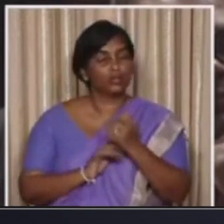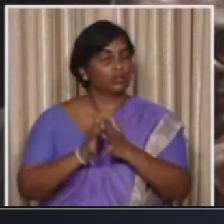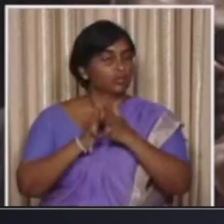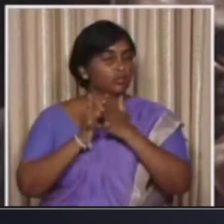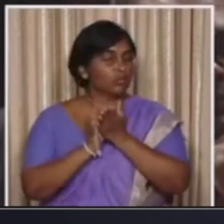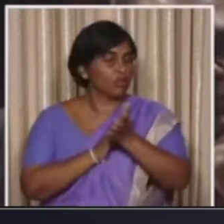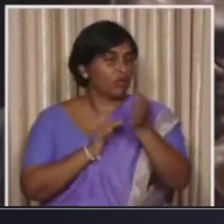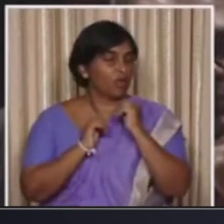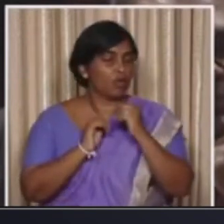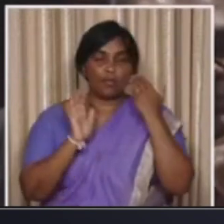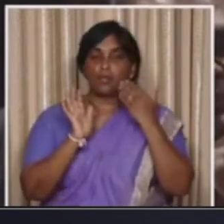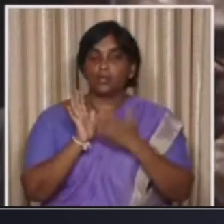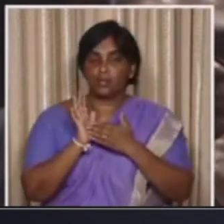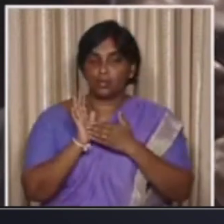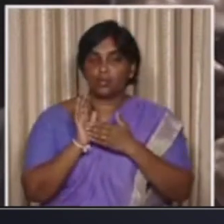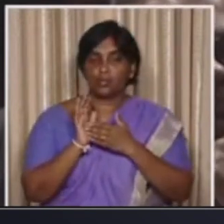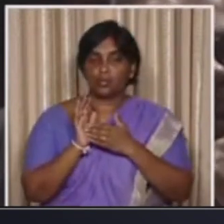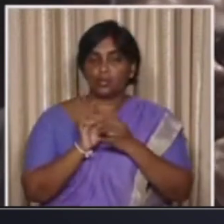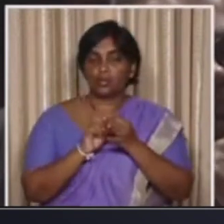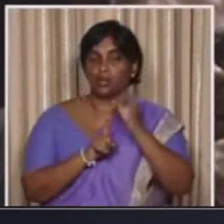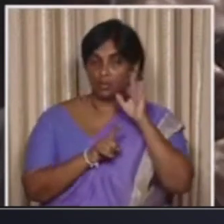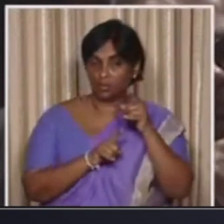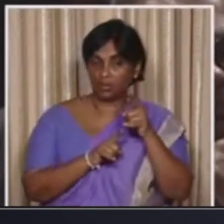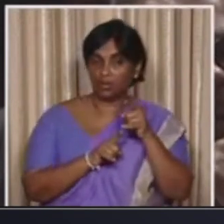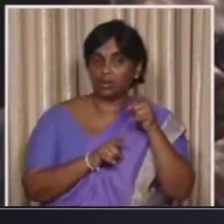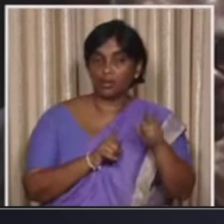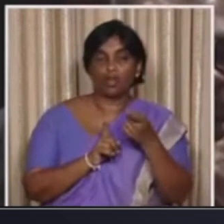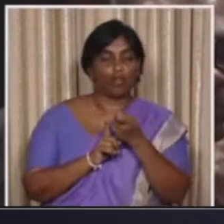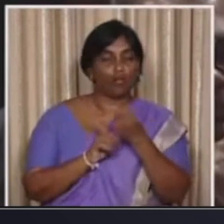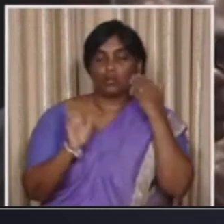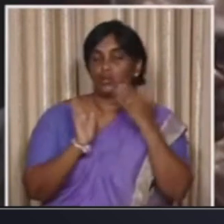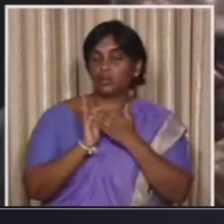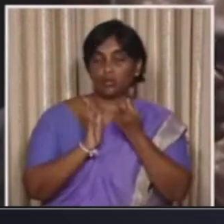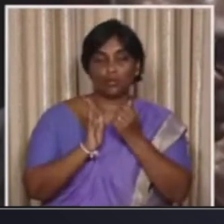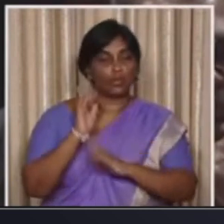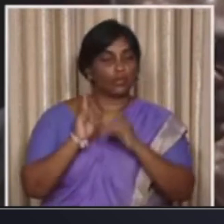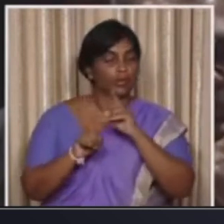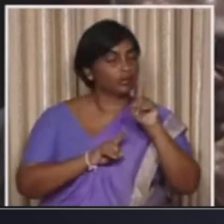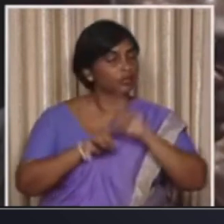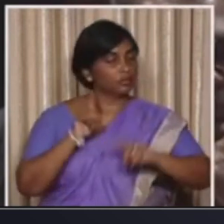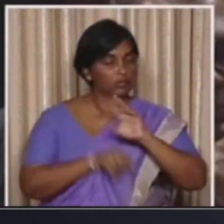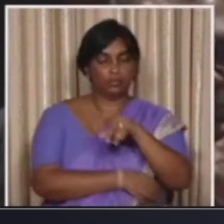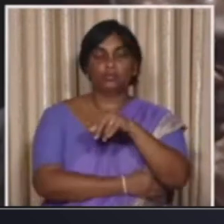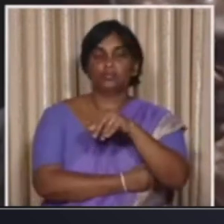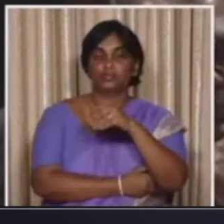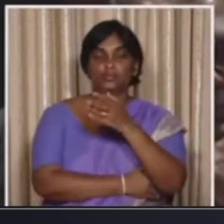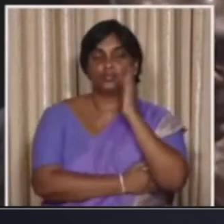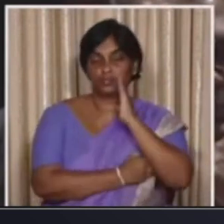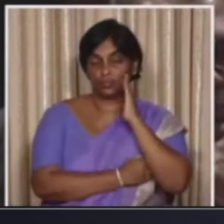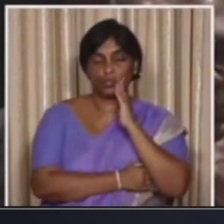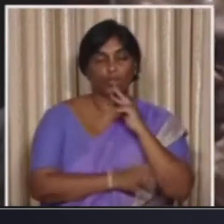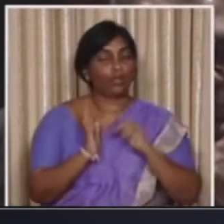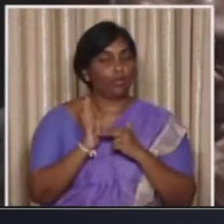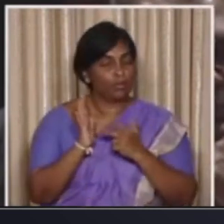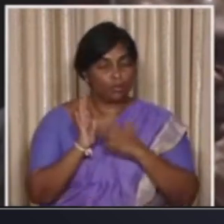disahanati penan agaru sababat tumani, me mudah lama tiada se api saka cakala, videsa via